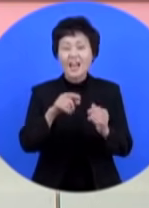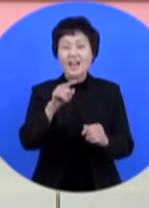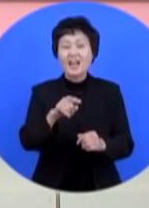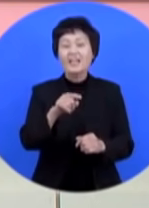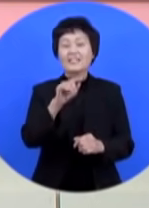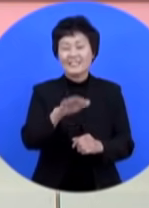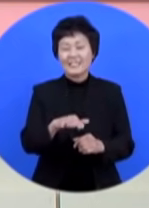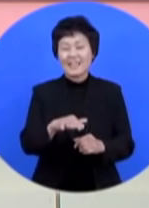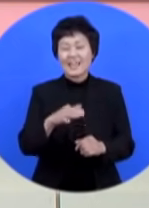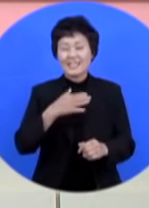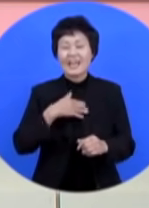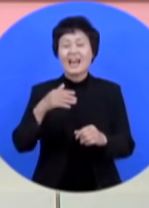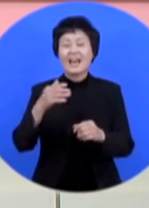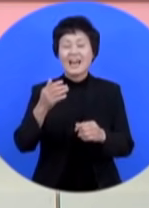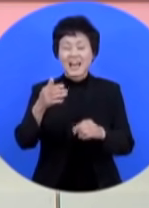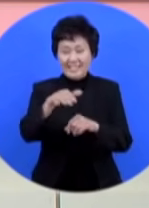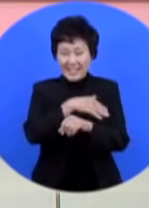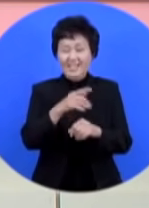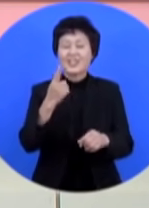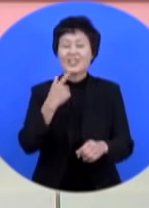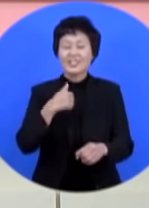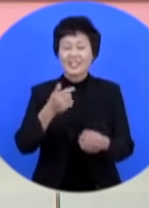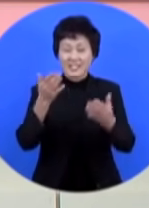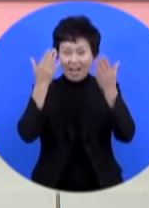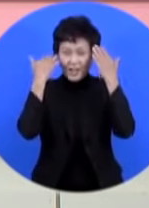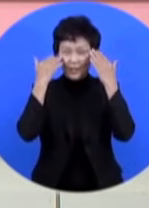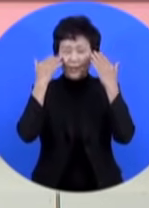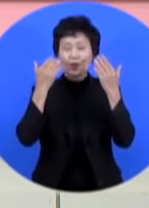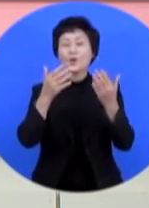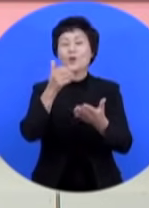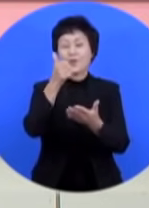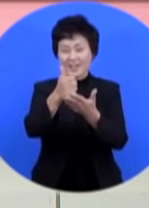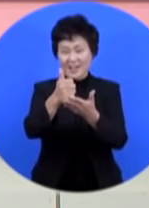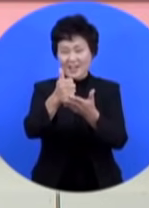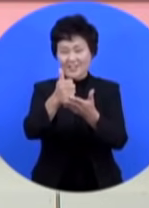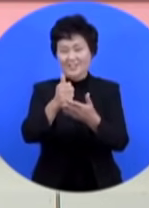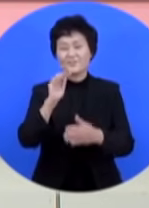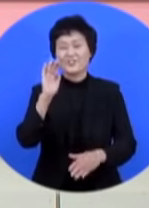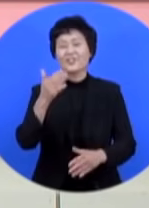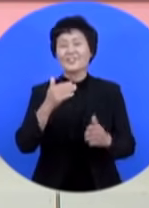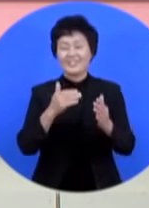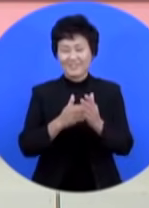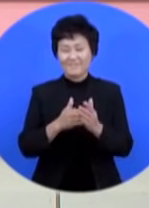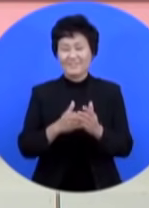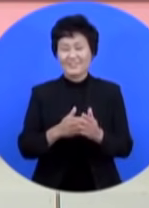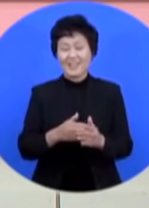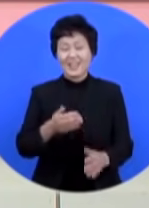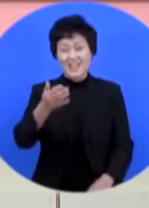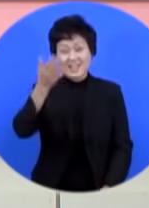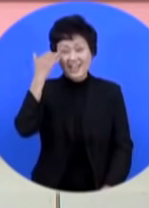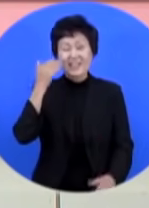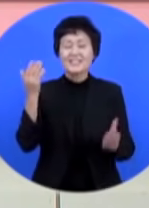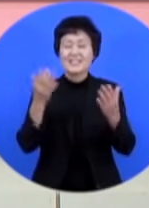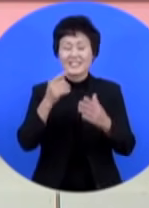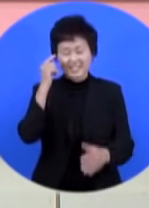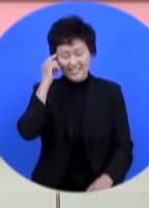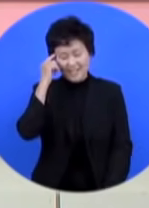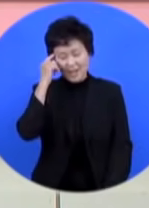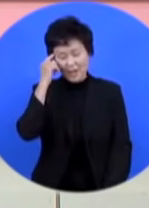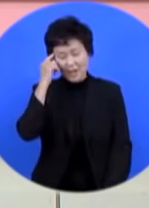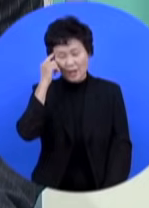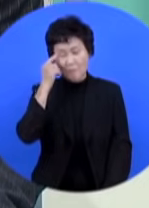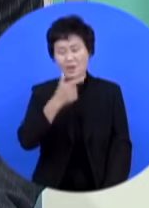선생님으로 재직하고 계셨는데 인사하러 네. 갔더니 그때 일을 떠올리시면서 굉장히 미안해하셨습니다. 아니